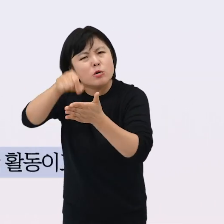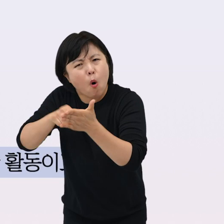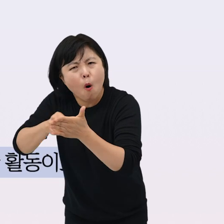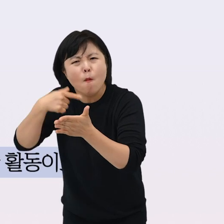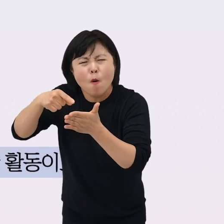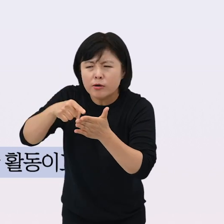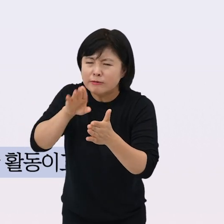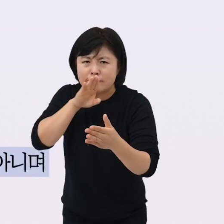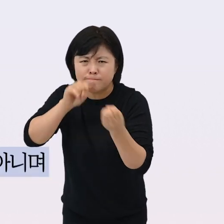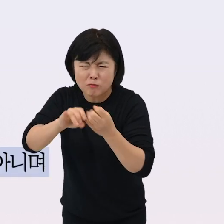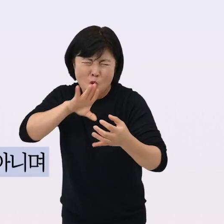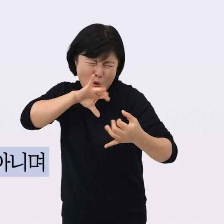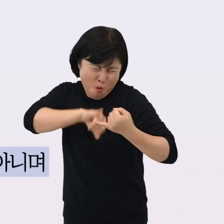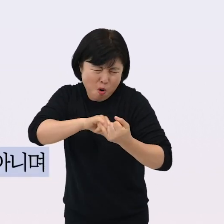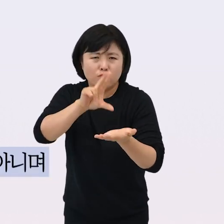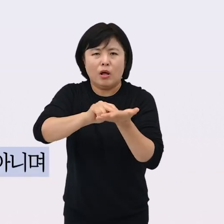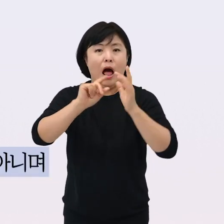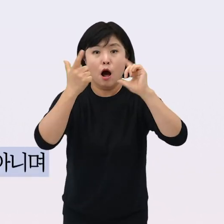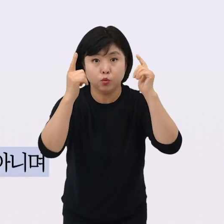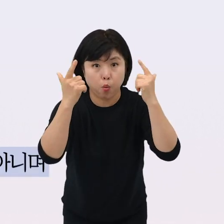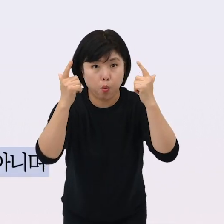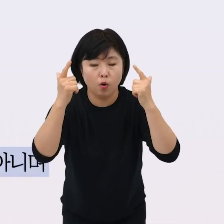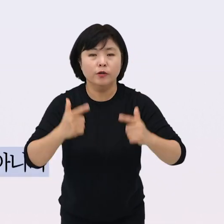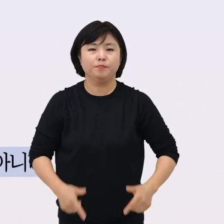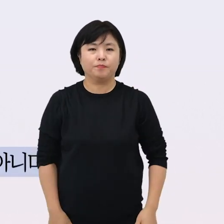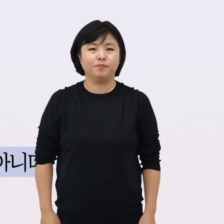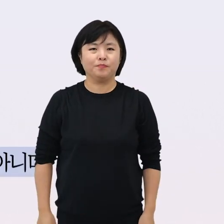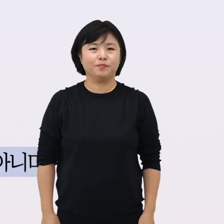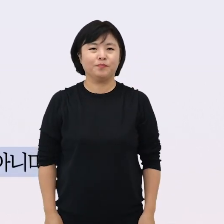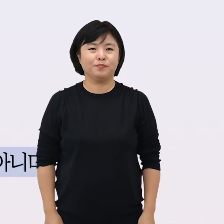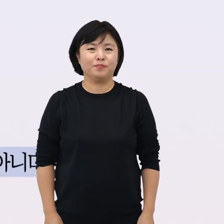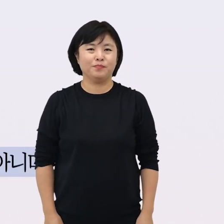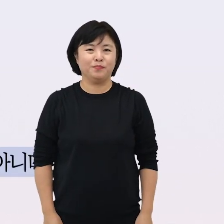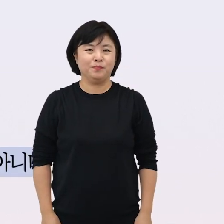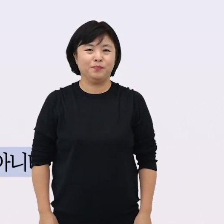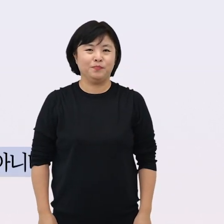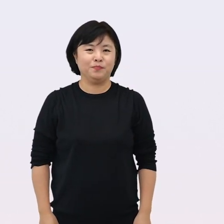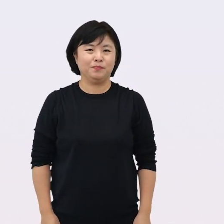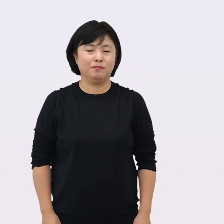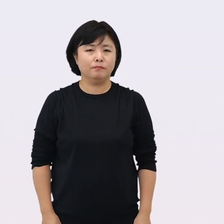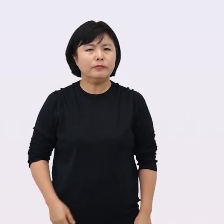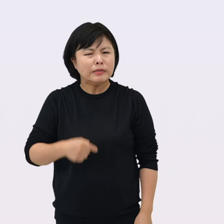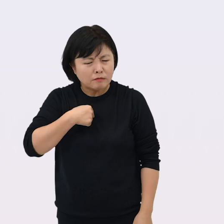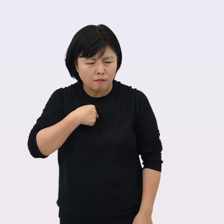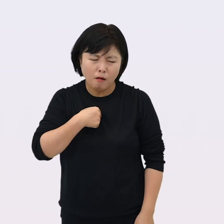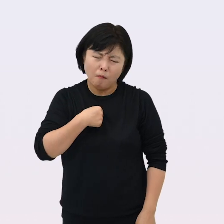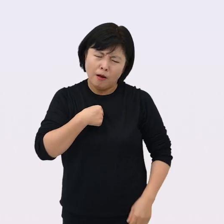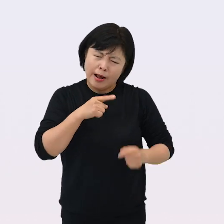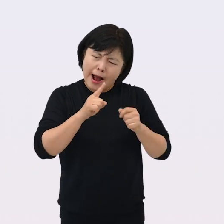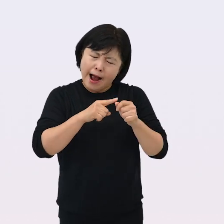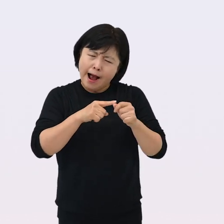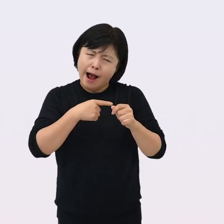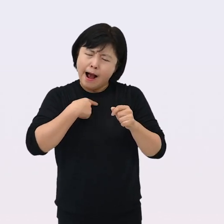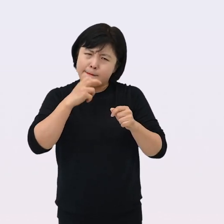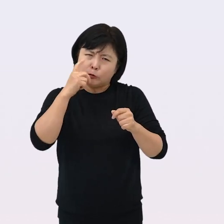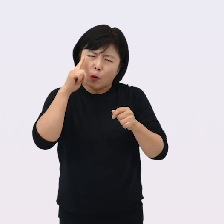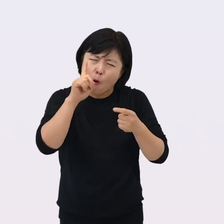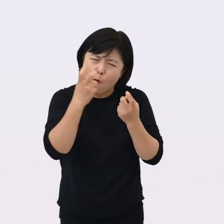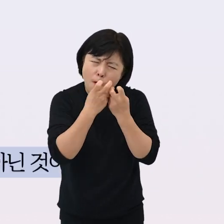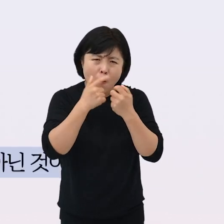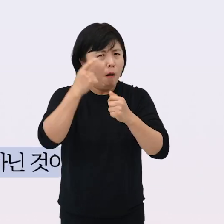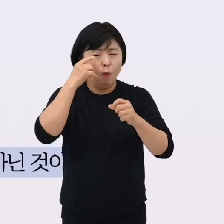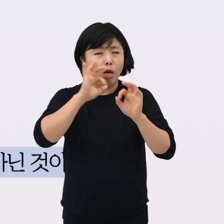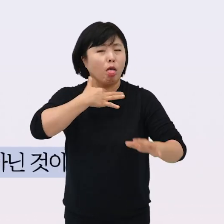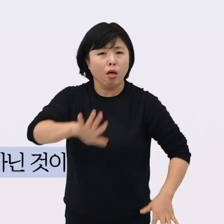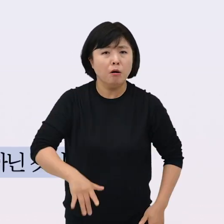위한 활동이고, 다른 기록에 있는 것을 찾아서 즉답하는 문제도 아니고, 자신이 별로 추론해 보지도